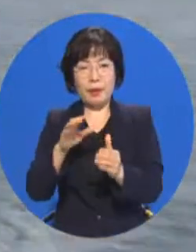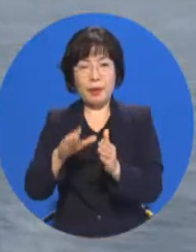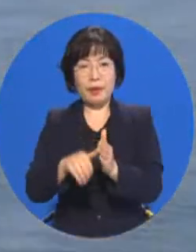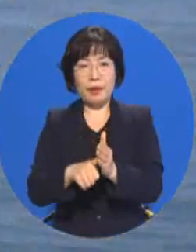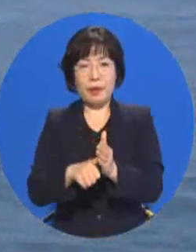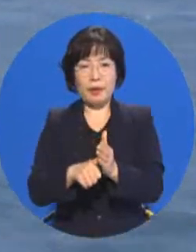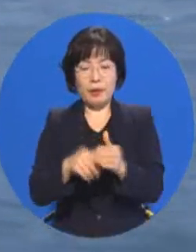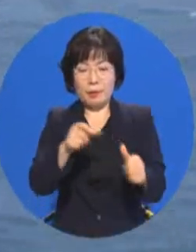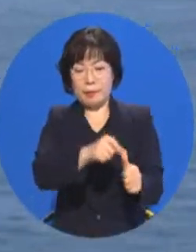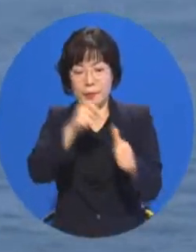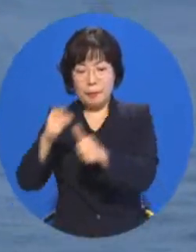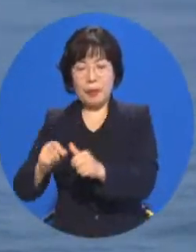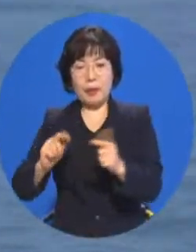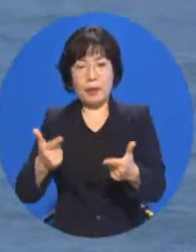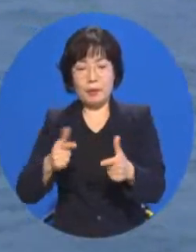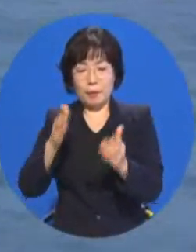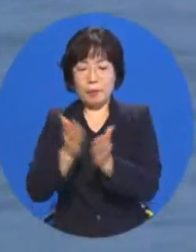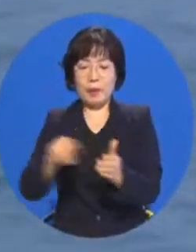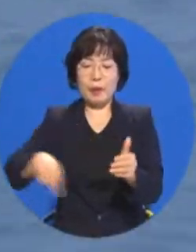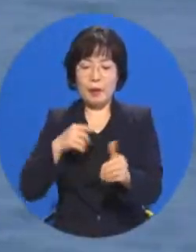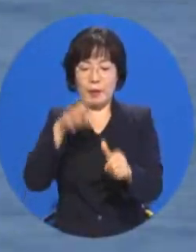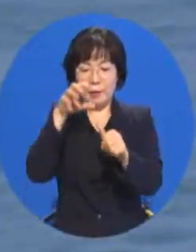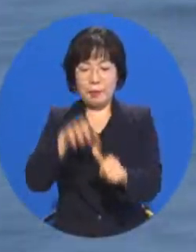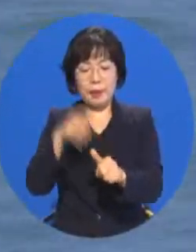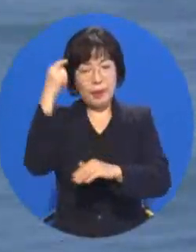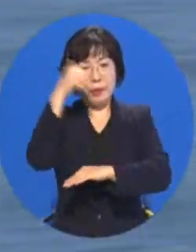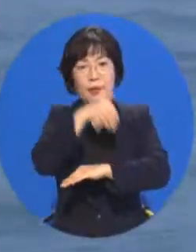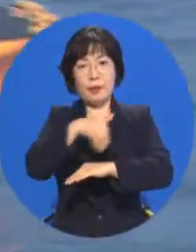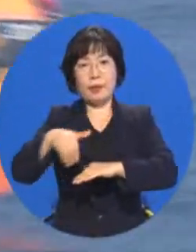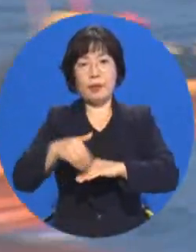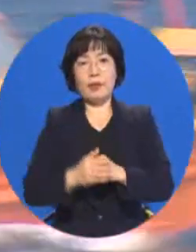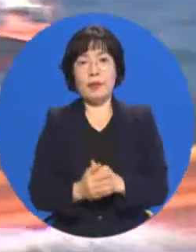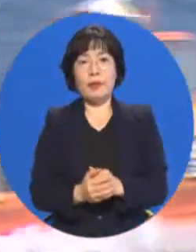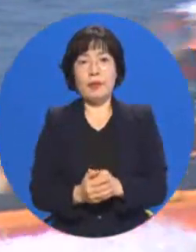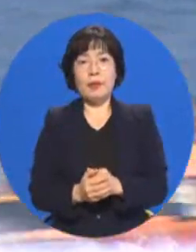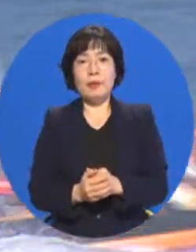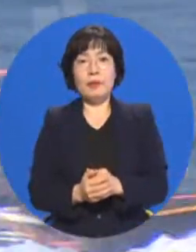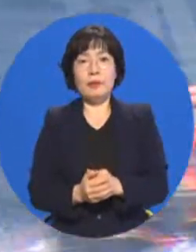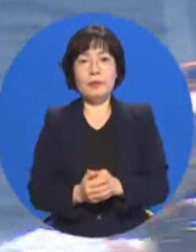중국인 선원은 선내에 머물도록 할 방침입니다. MBC 뉴스 김한수입니다.